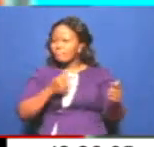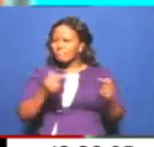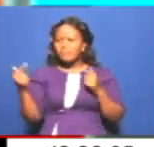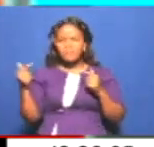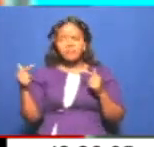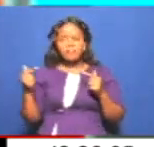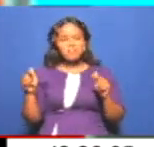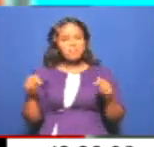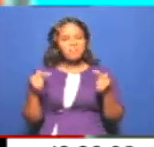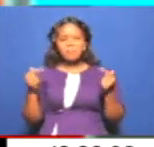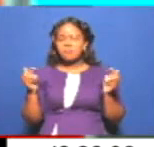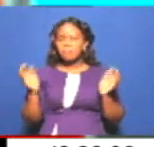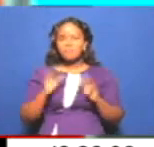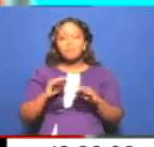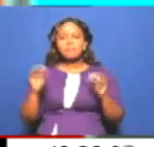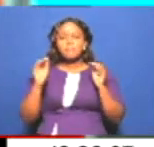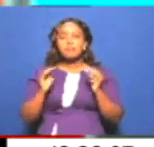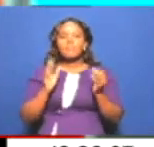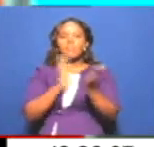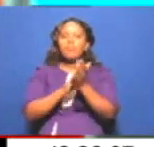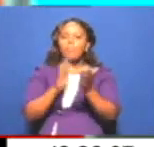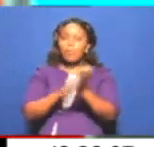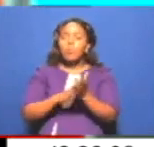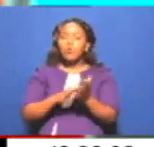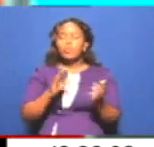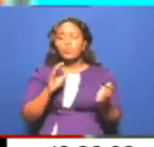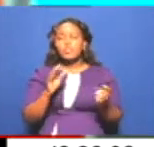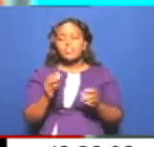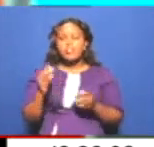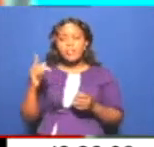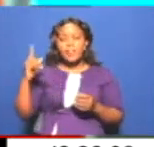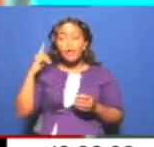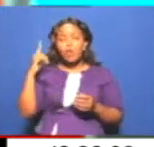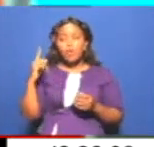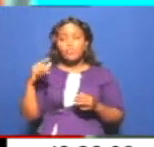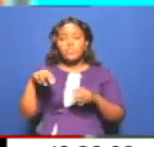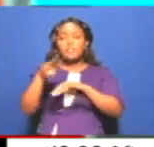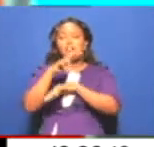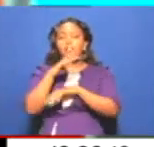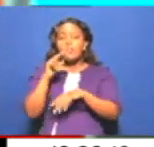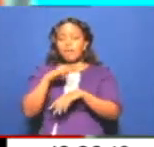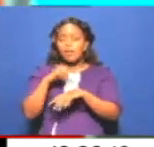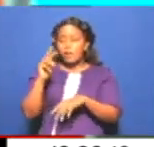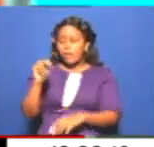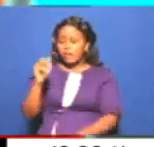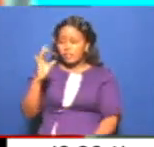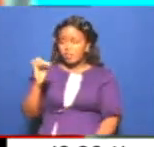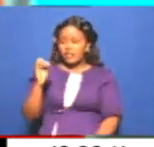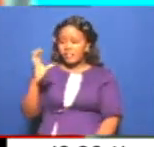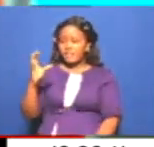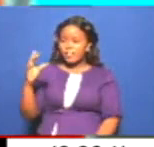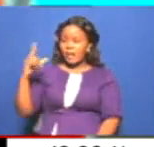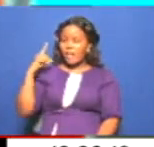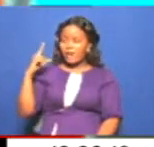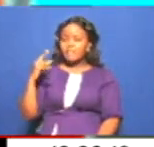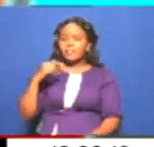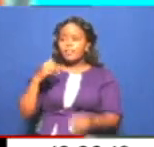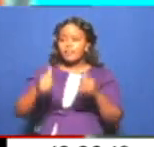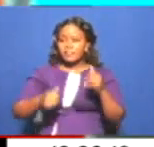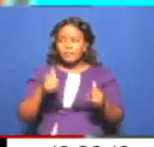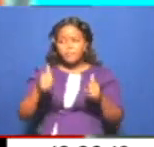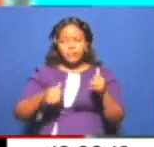Pendekezo lililopeanwa katika the commission the act itself, the National Cohesion Integration Act, ni pendekezo